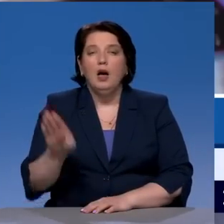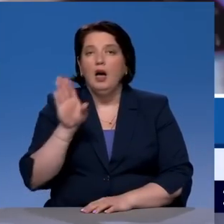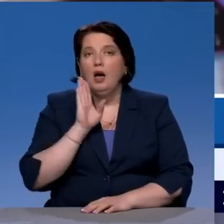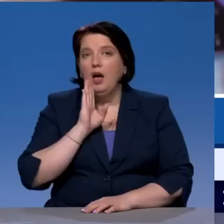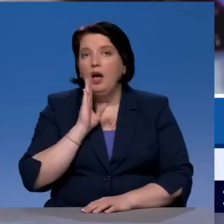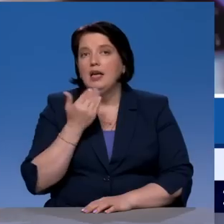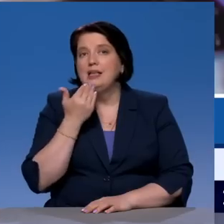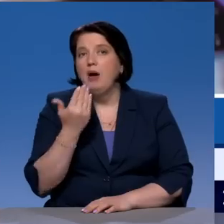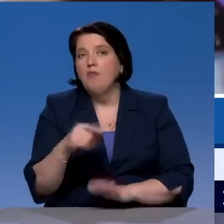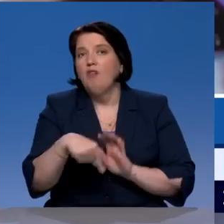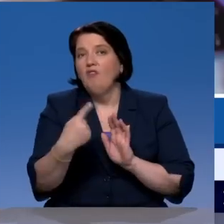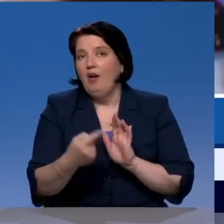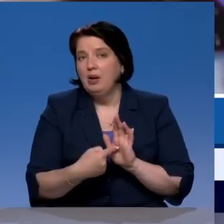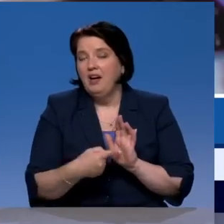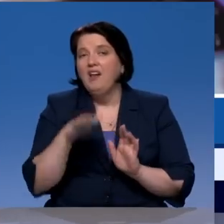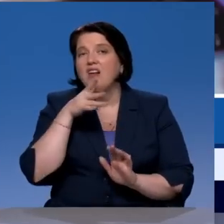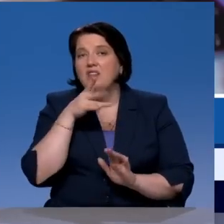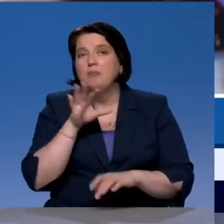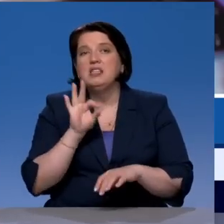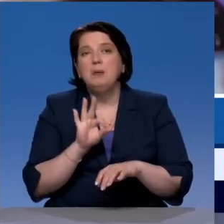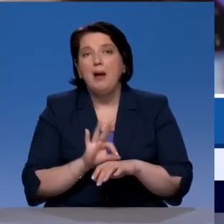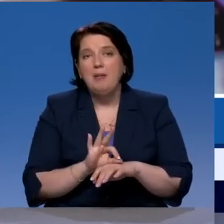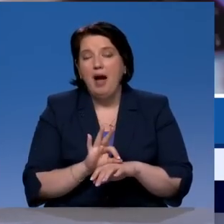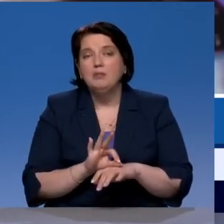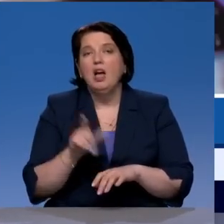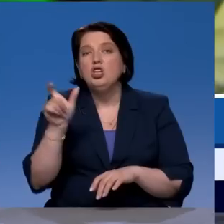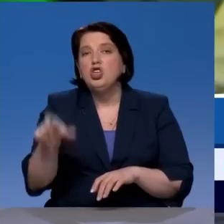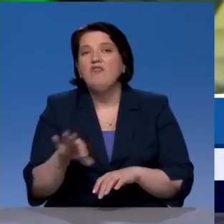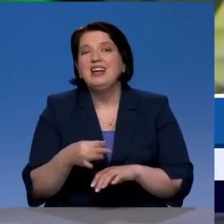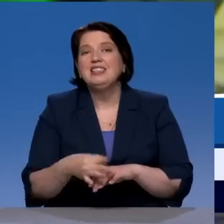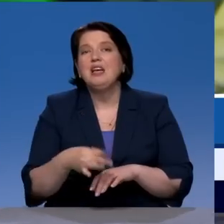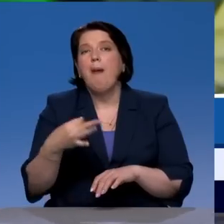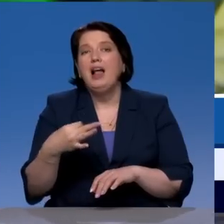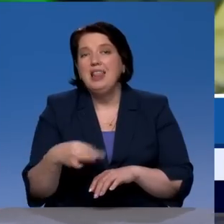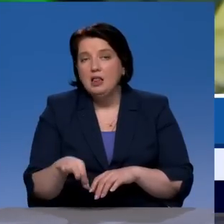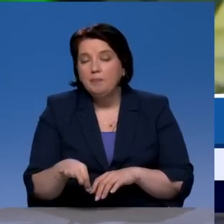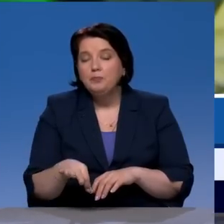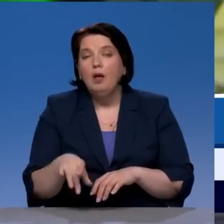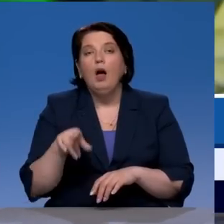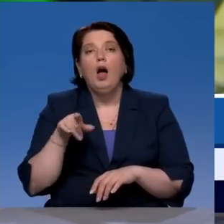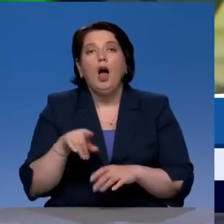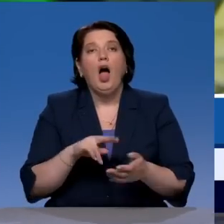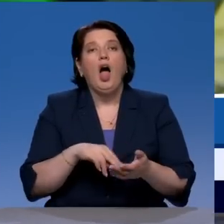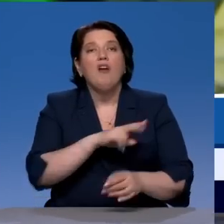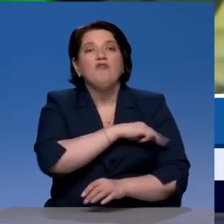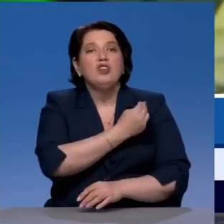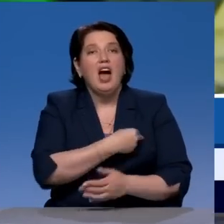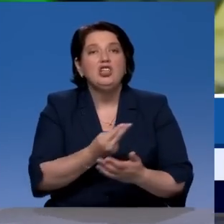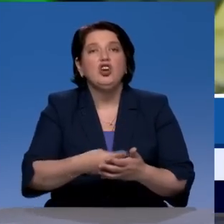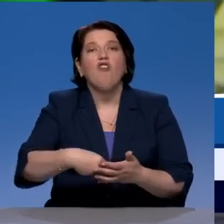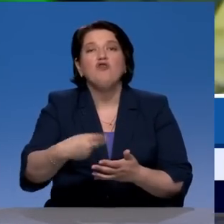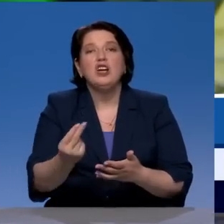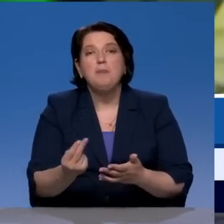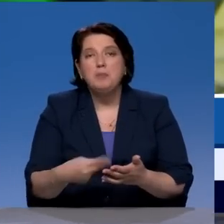следующий вопрос. При заболевании человек заболел, да? Врач выписывает лекарства, они очень даже